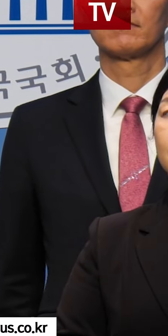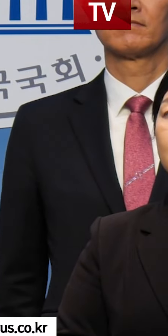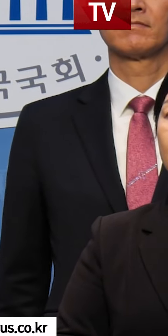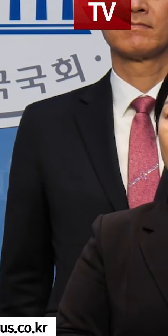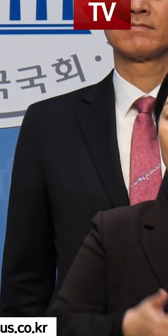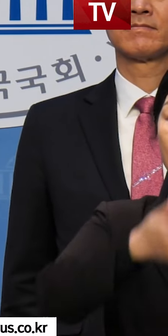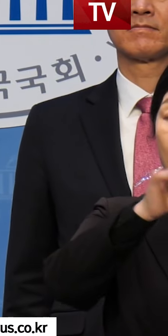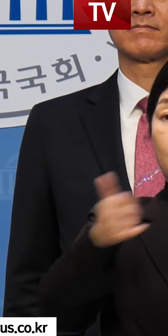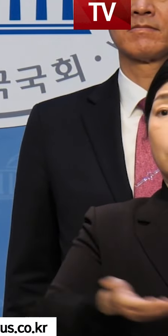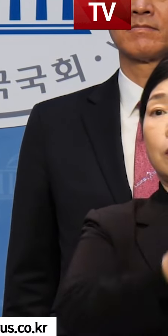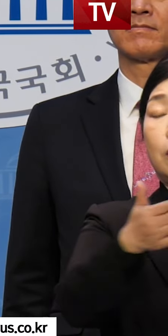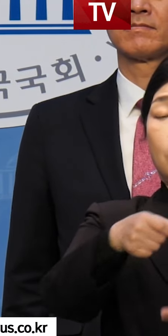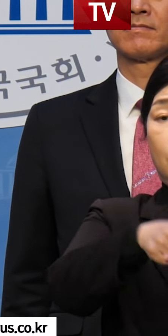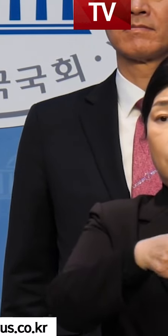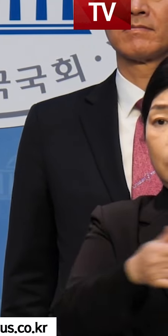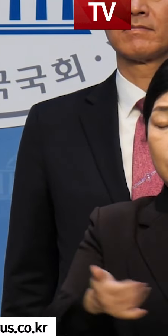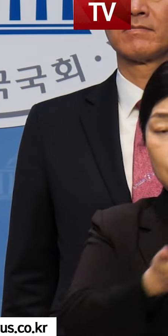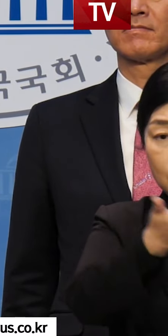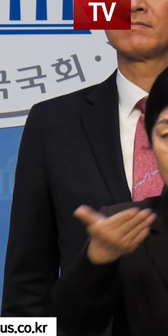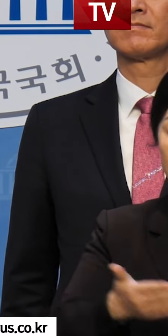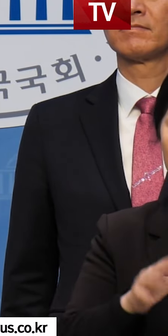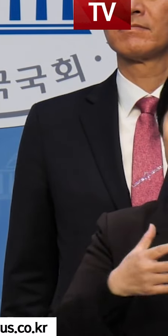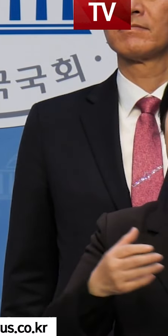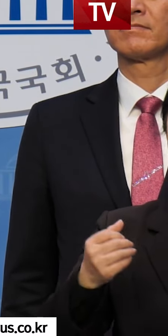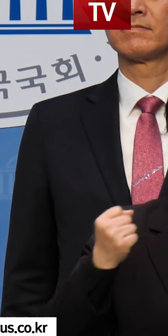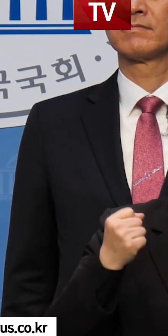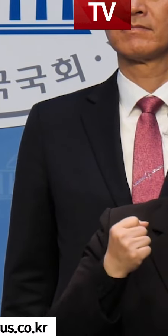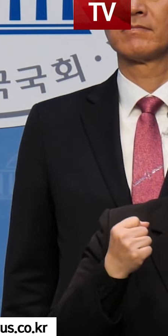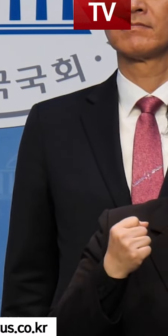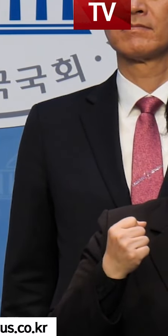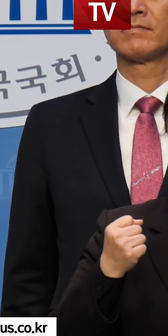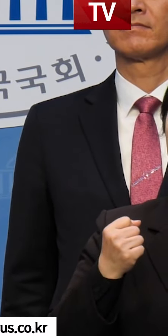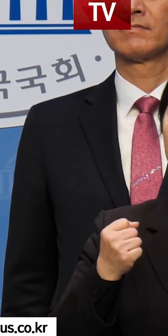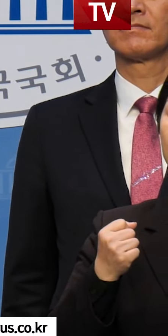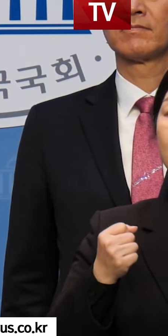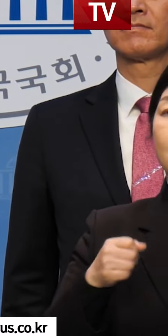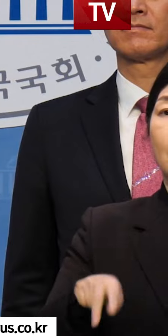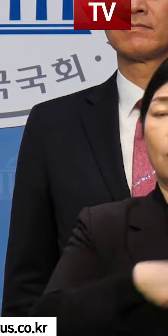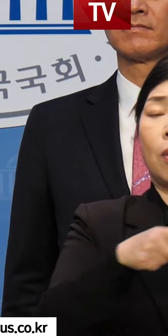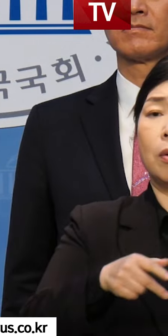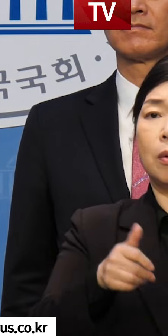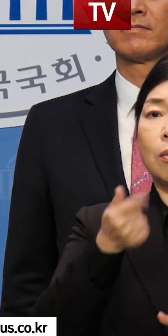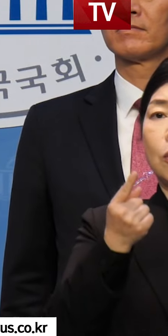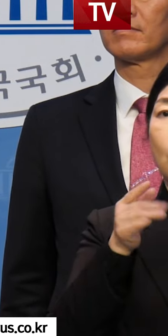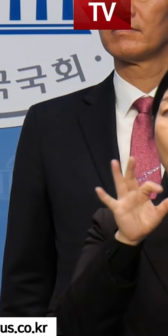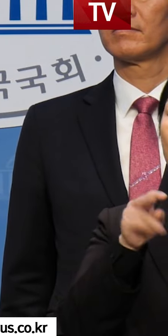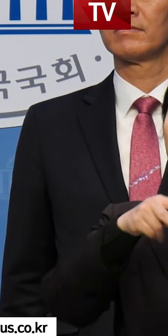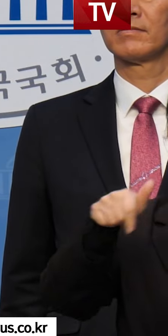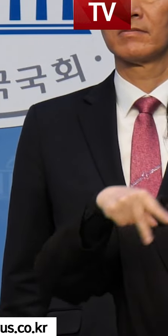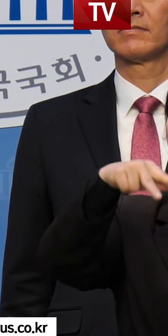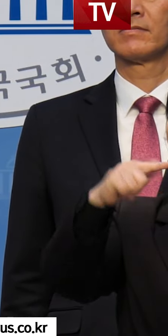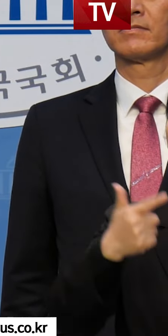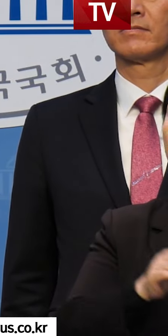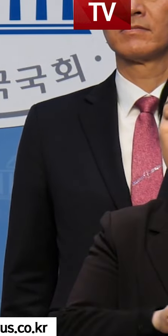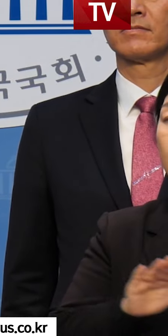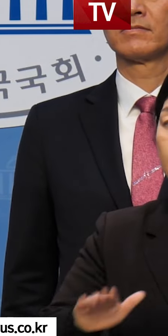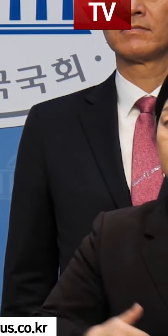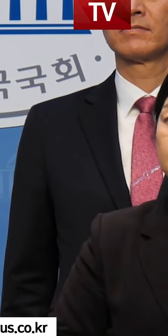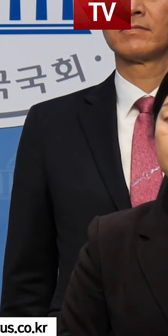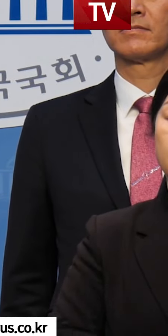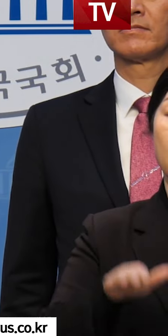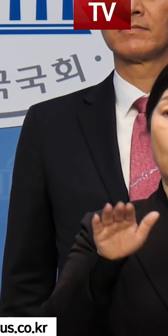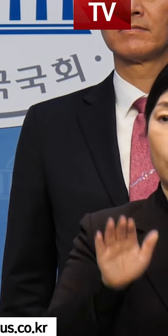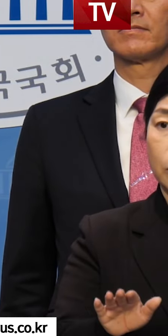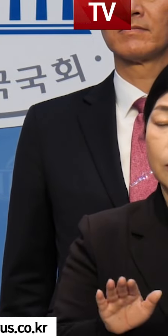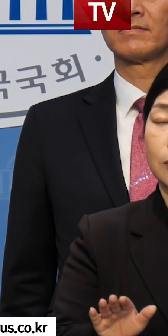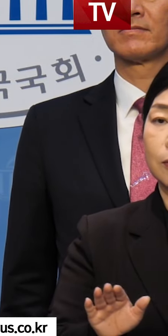존경하는 국민 여러분, 언론인 여러분, 국민의힘 사무실에서 부실장을 맡고 있는 홍석준 국회의원입니다.